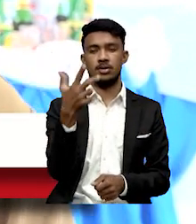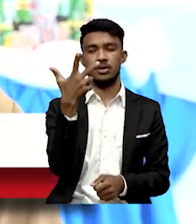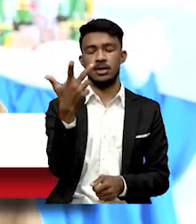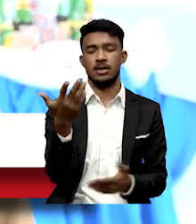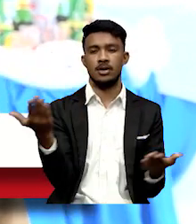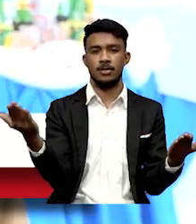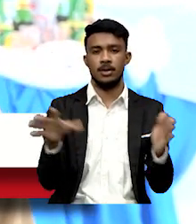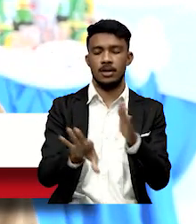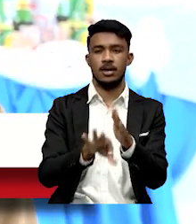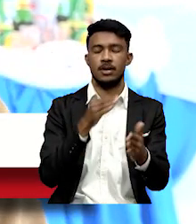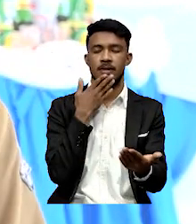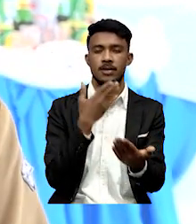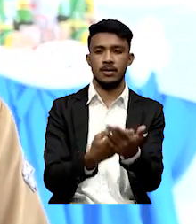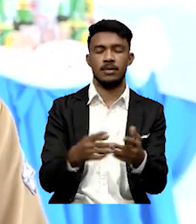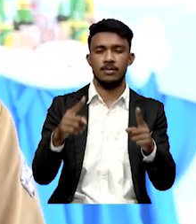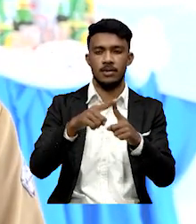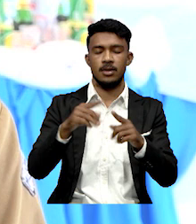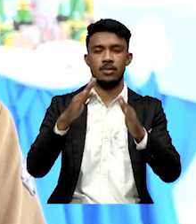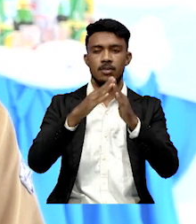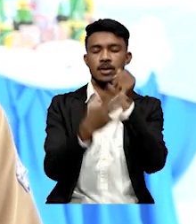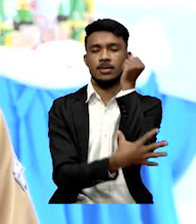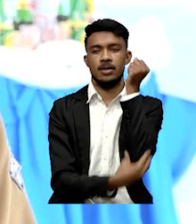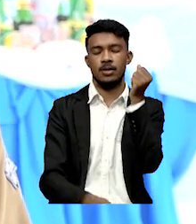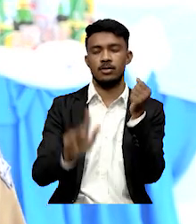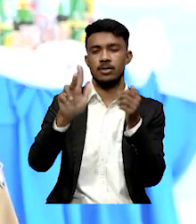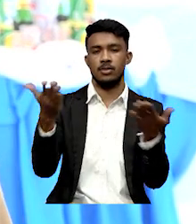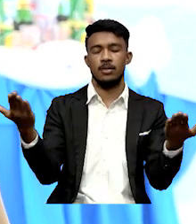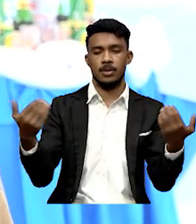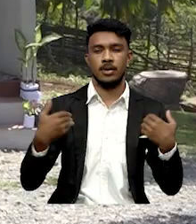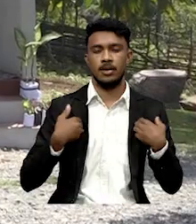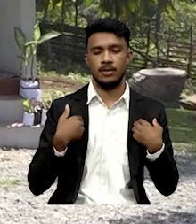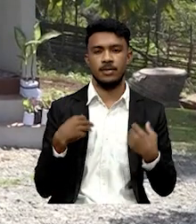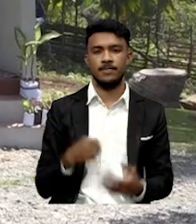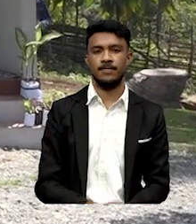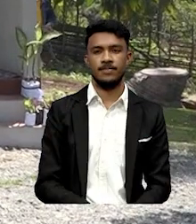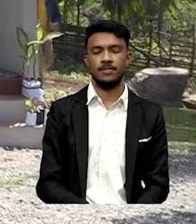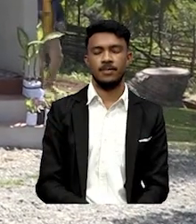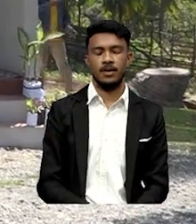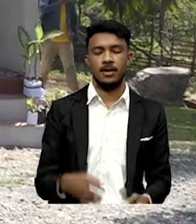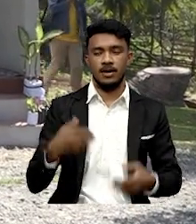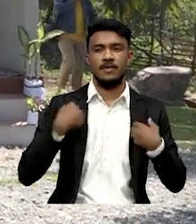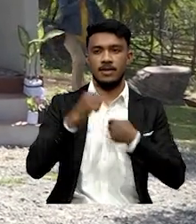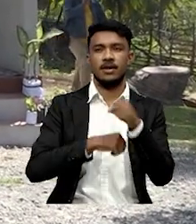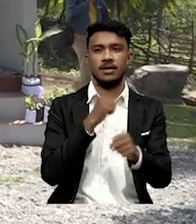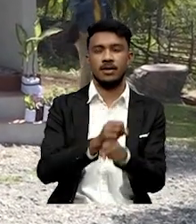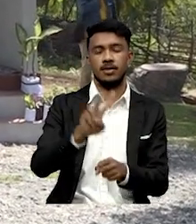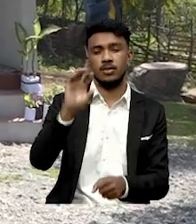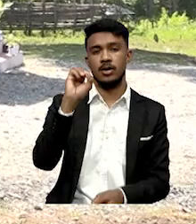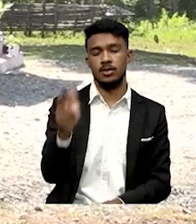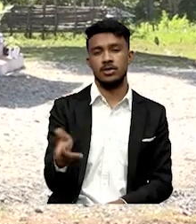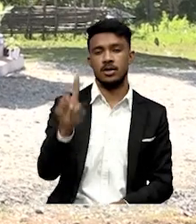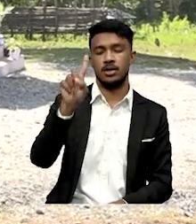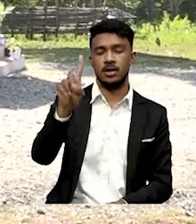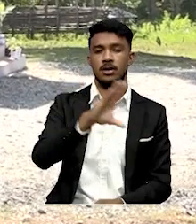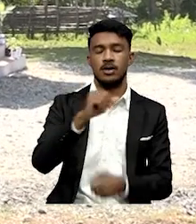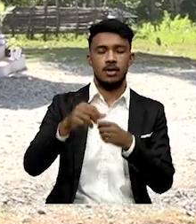nema ketan benepisa duni ba uma kibit lek tolu ne bema kohin ita saida ihatinang riu ruaro nu resing ida gubernu hari ona